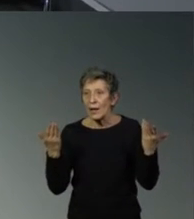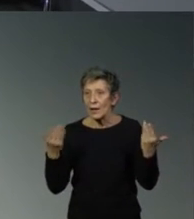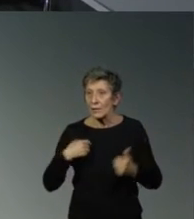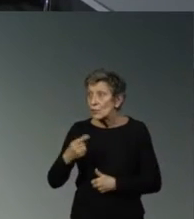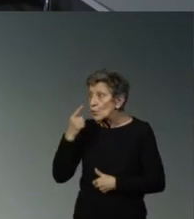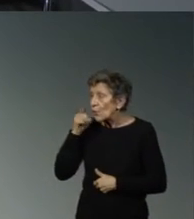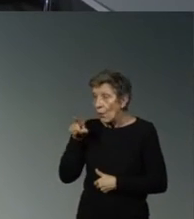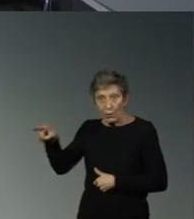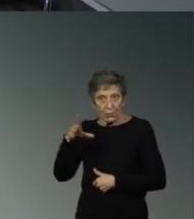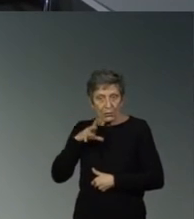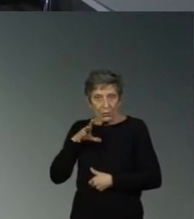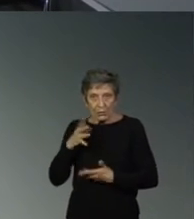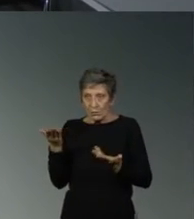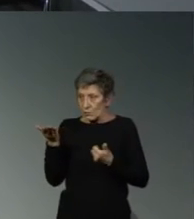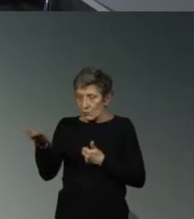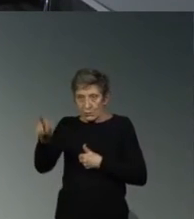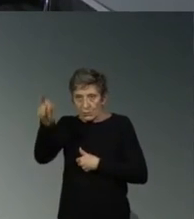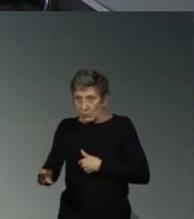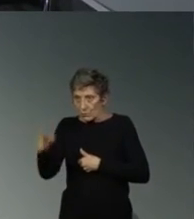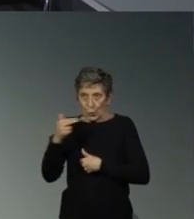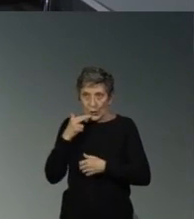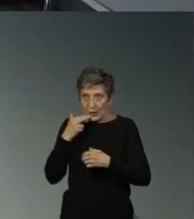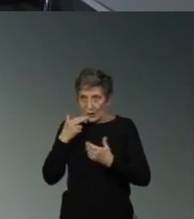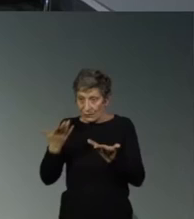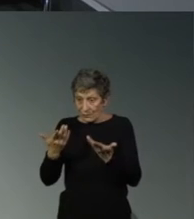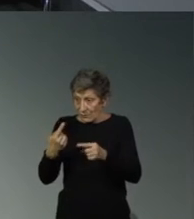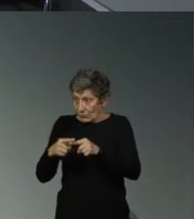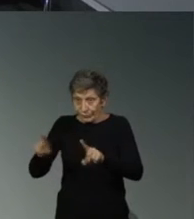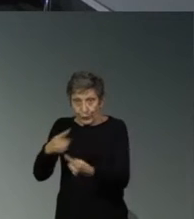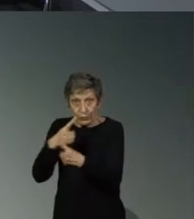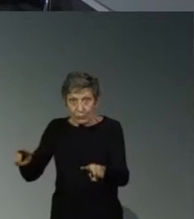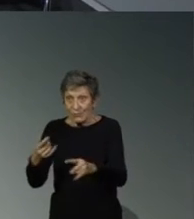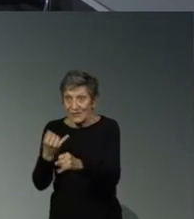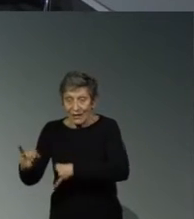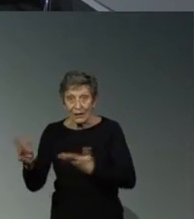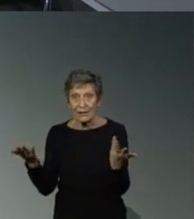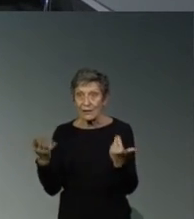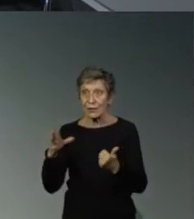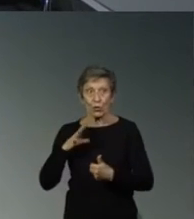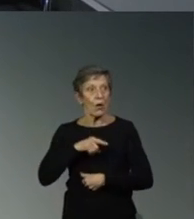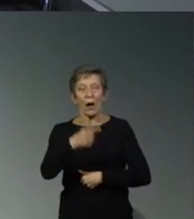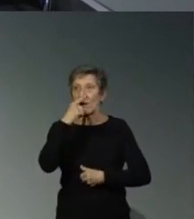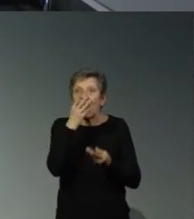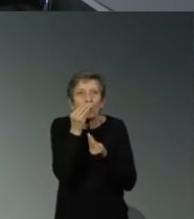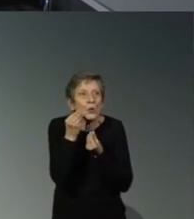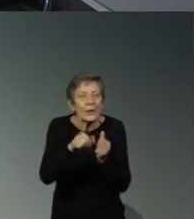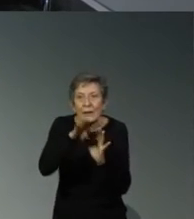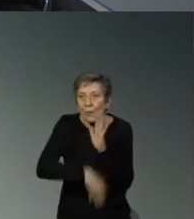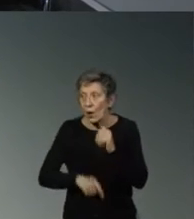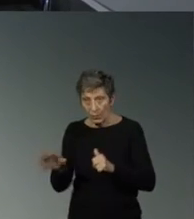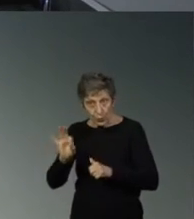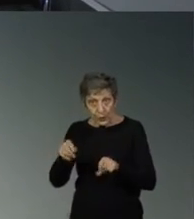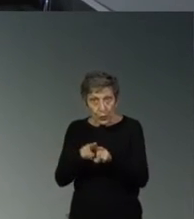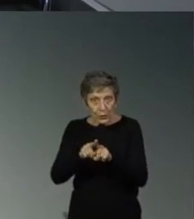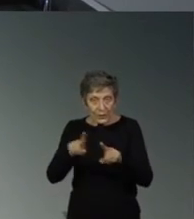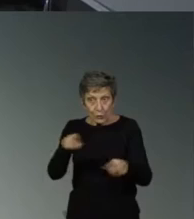des producteurs de musique qui utilisent des instruments synthétiques, là où certains crient au scandale parce qu'on perd une dimension de sensualité... Et parce qu'on synthétise la musique. Voilà.